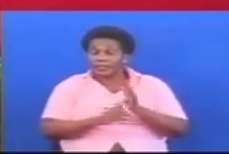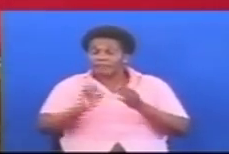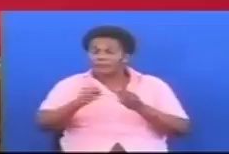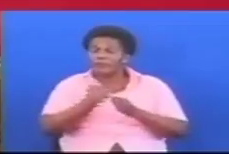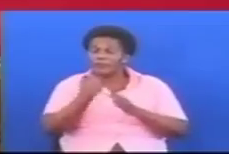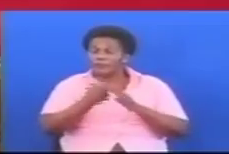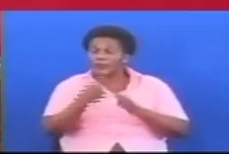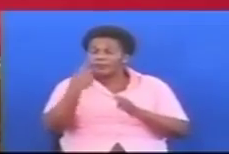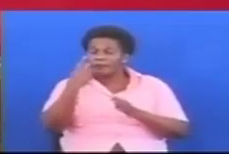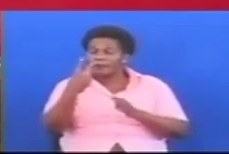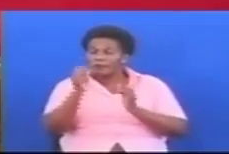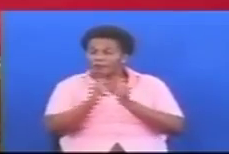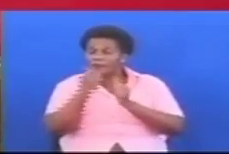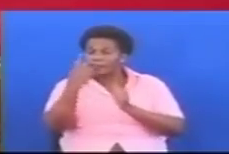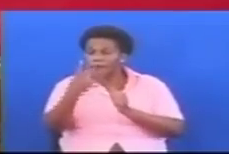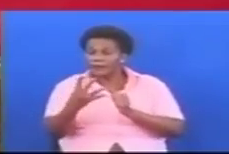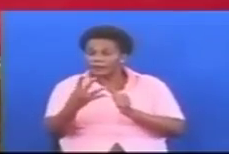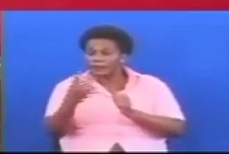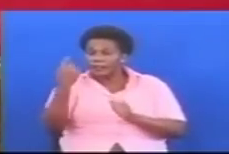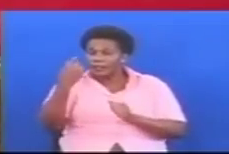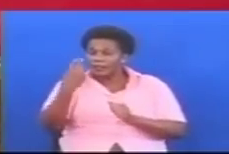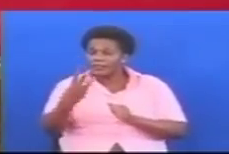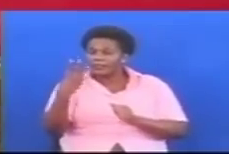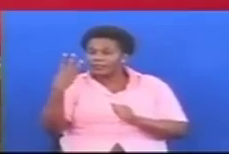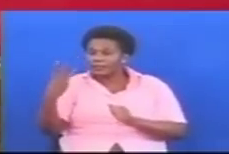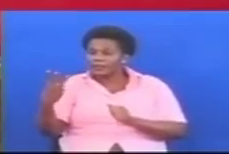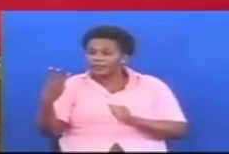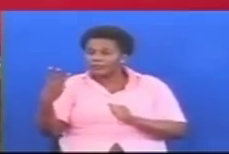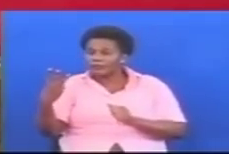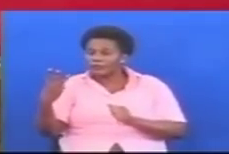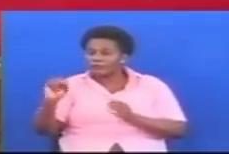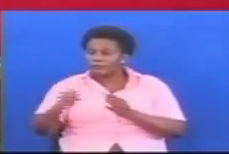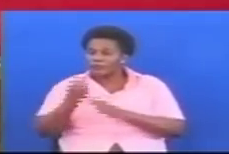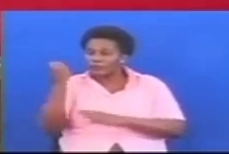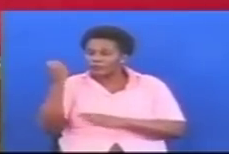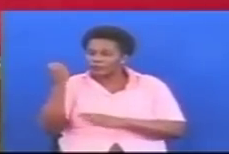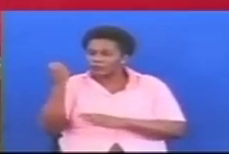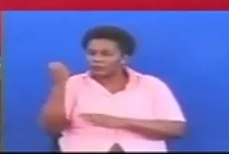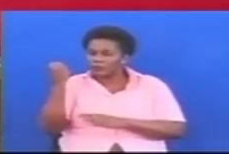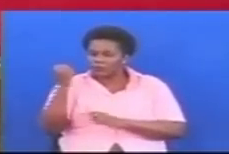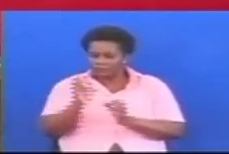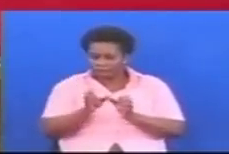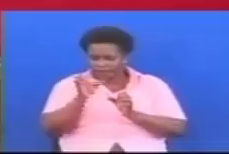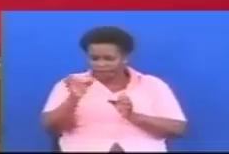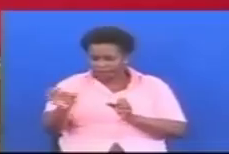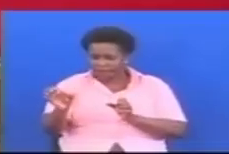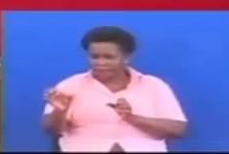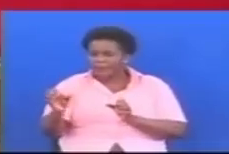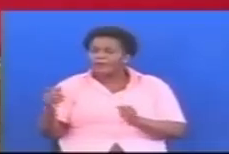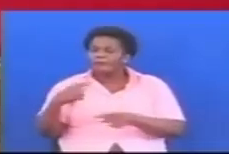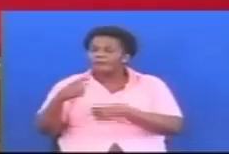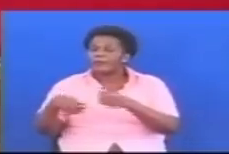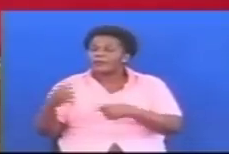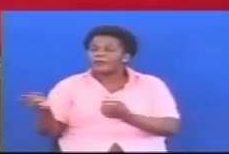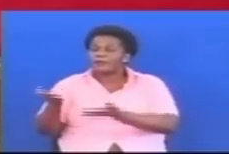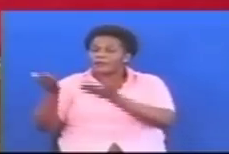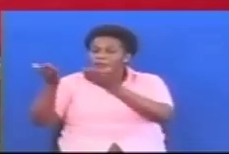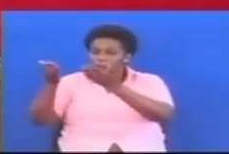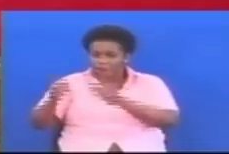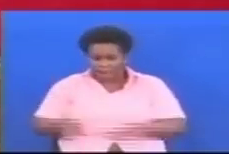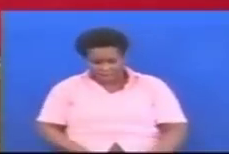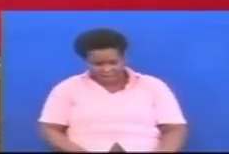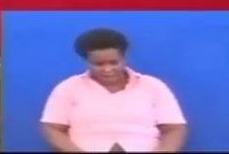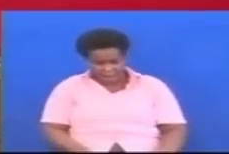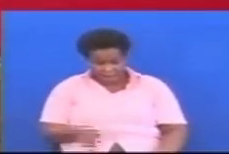milioni 214 33 milioni zilitengwa kwa ajili ya miradi ya maendeleo. Kati ya fedha hizo